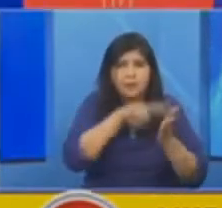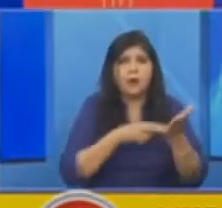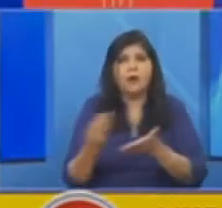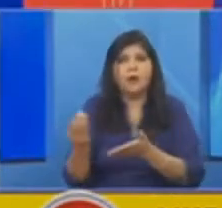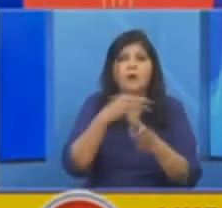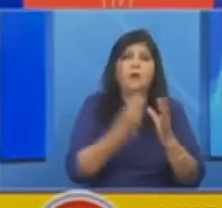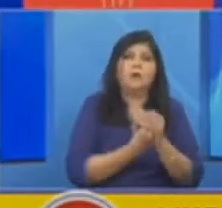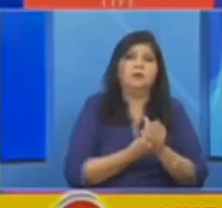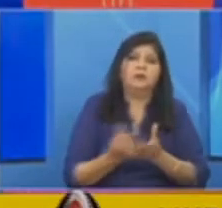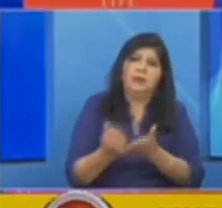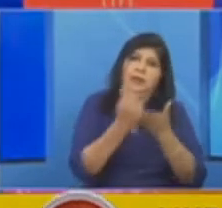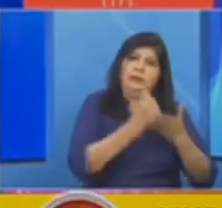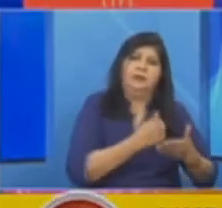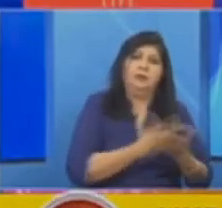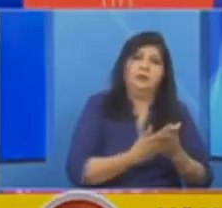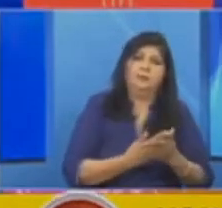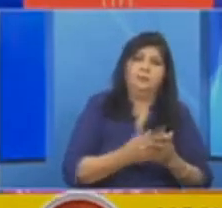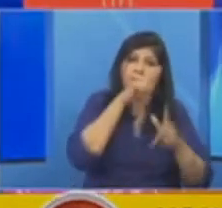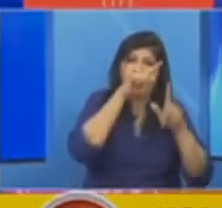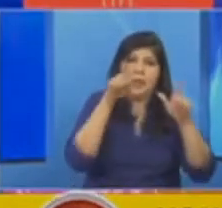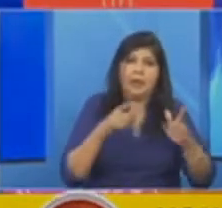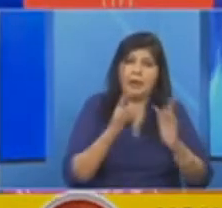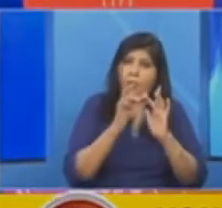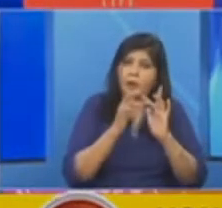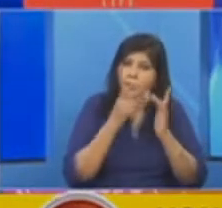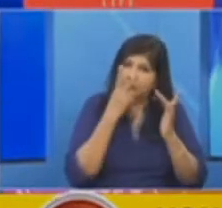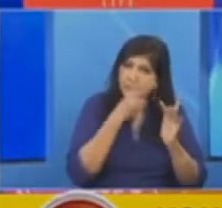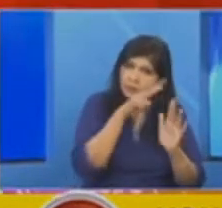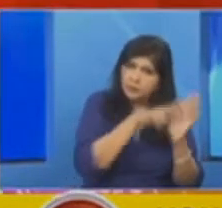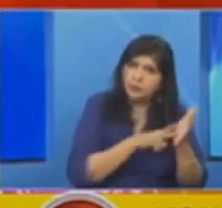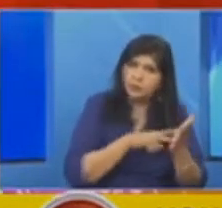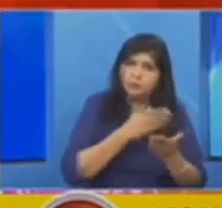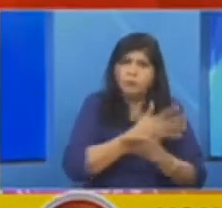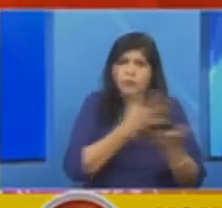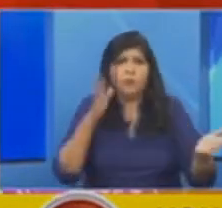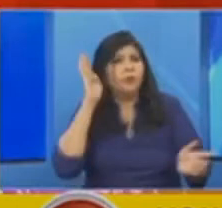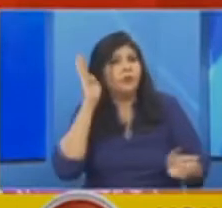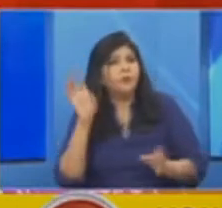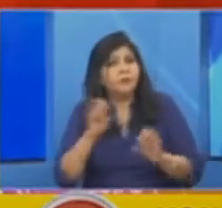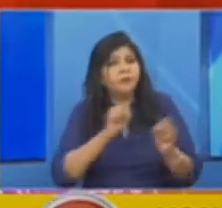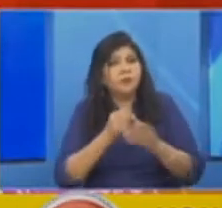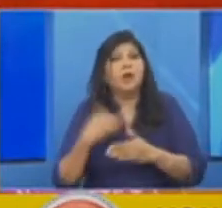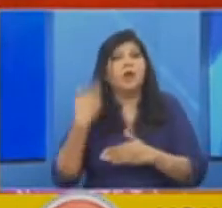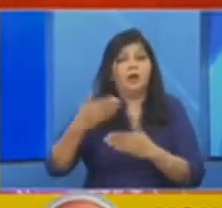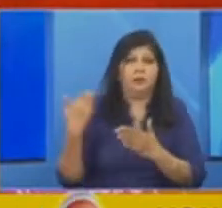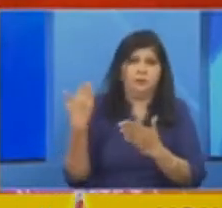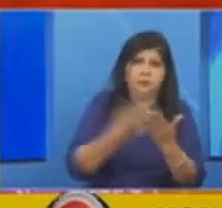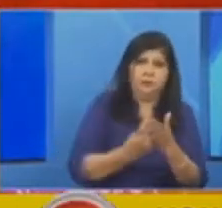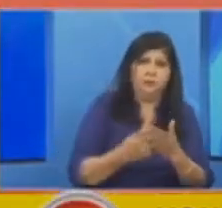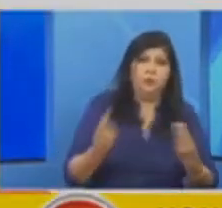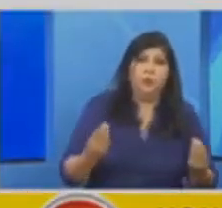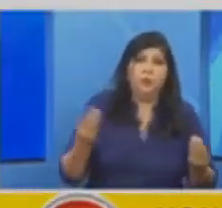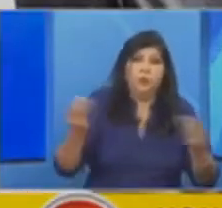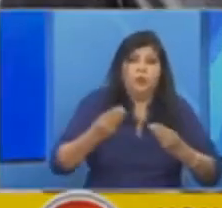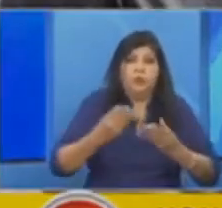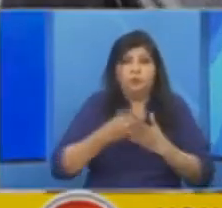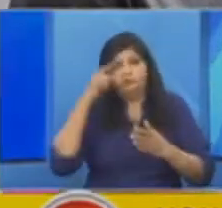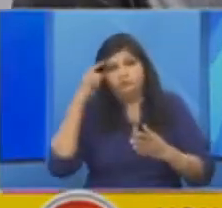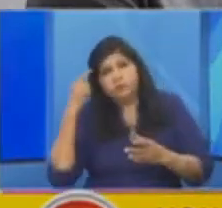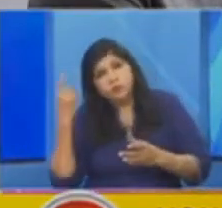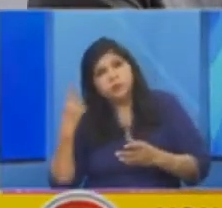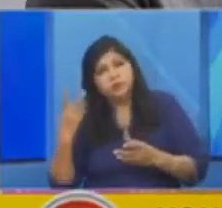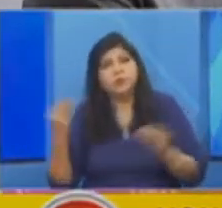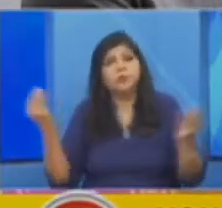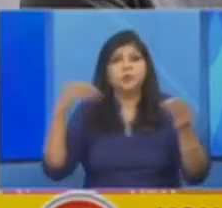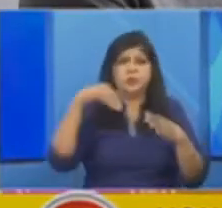इनके बारे में net पर search करिए, आपको बहुत जानकरी मिलेगी, आप भी आगे आए, कुछ innovate करें, कुछ